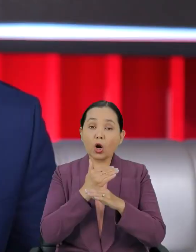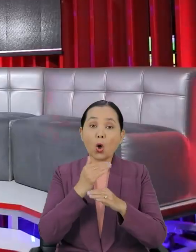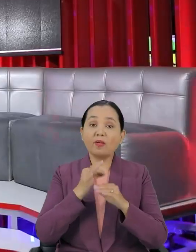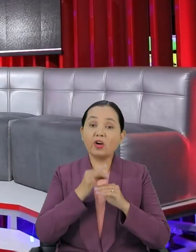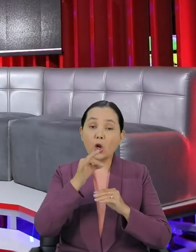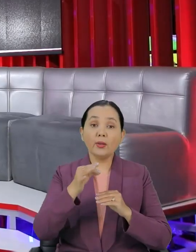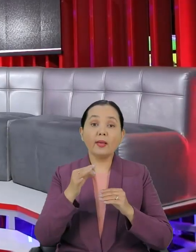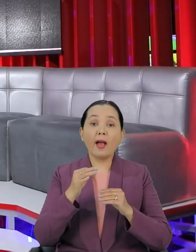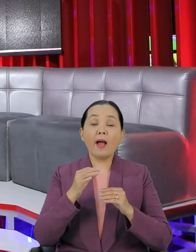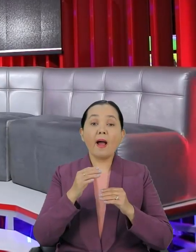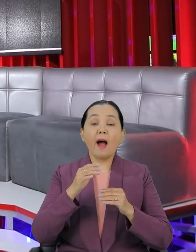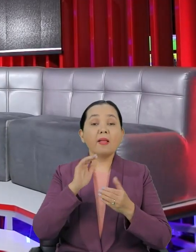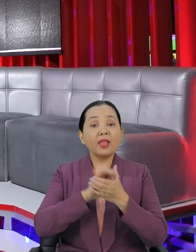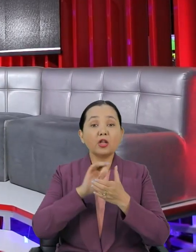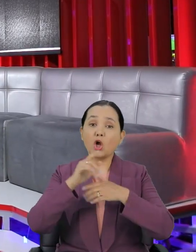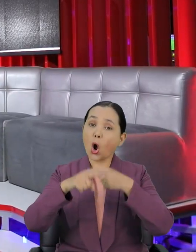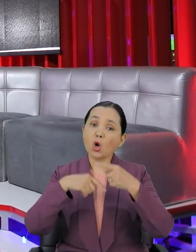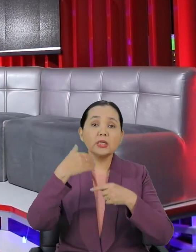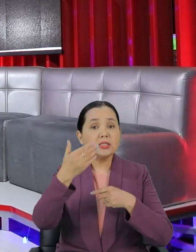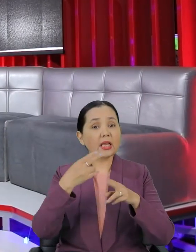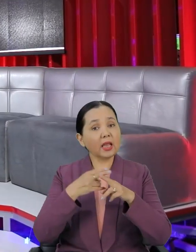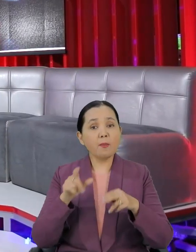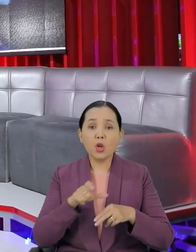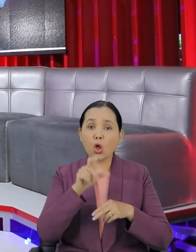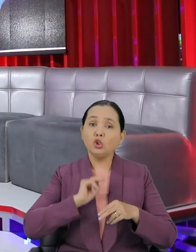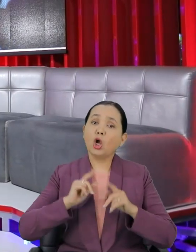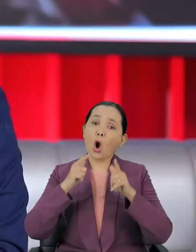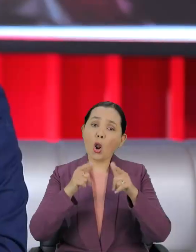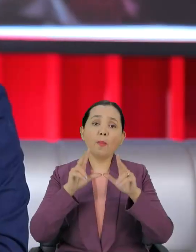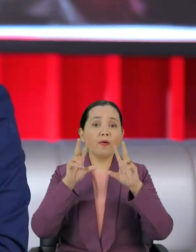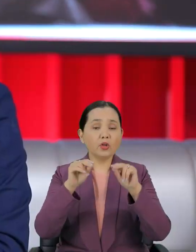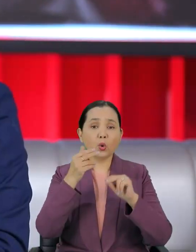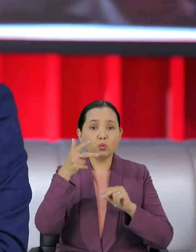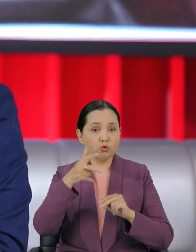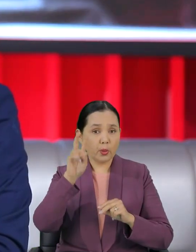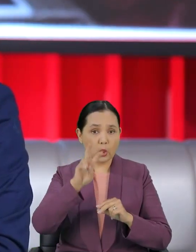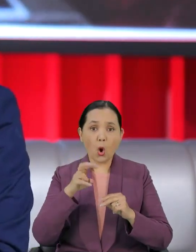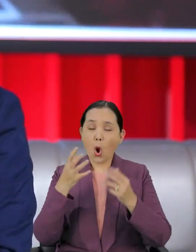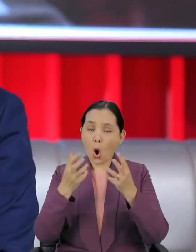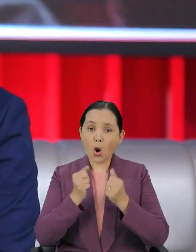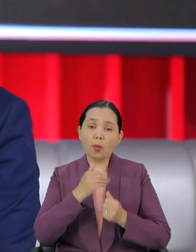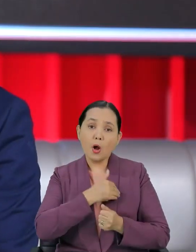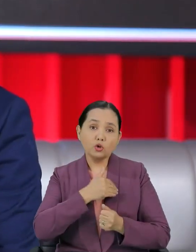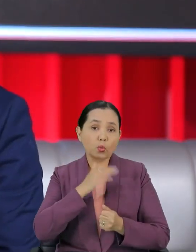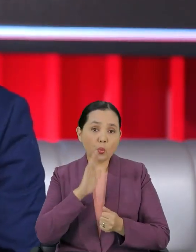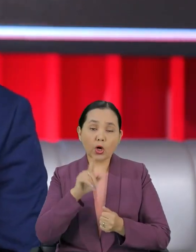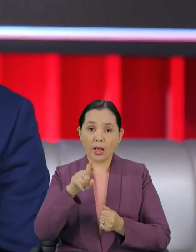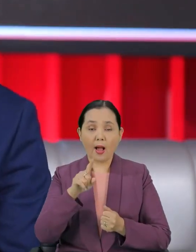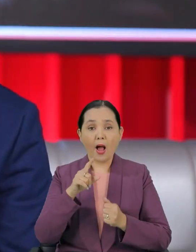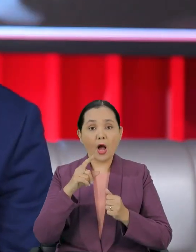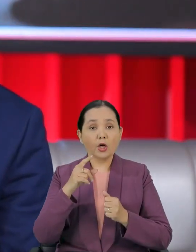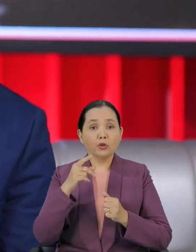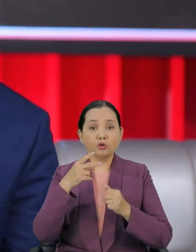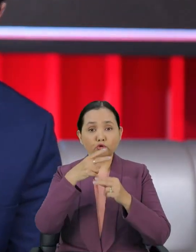viloyati Kattakon tanishlarim orqali sizni temir yo'lga ishga olib kirib qo'yaman deb undan 3000 AQSh dollari olmoqchi bo'lgan va chuchvarani